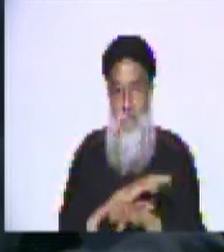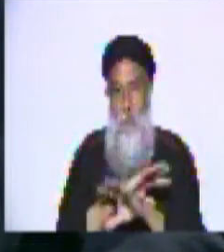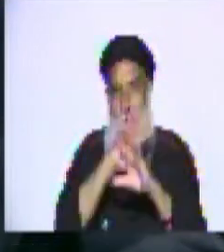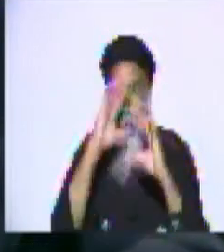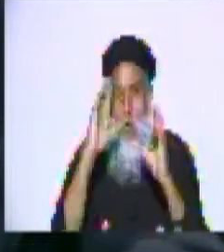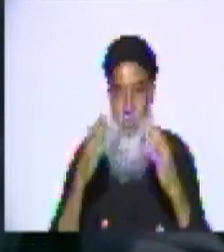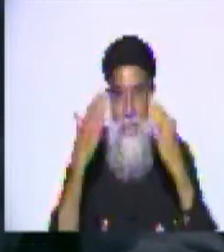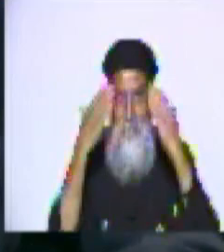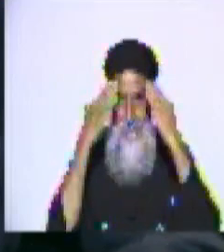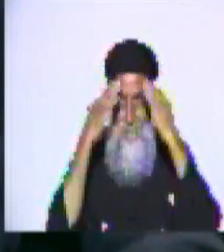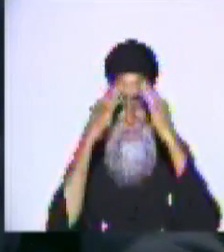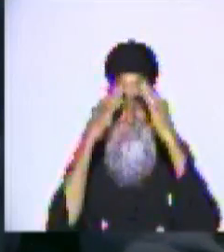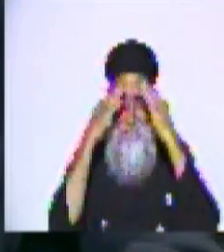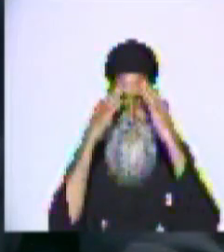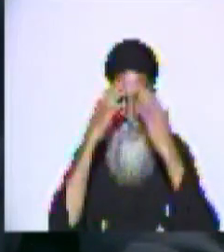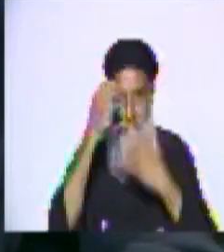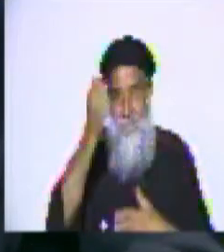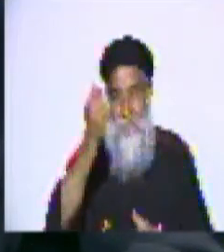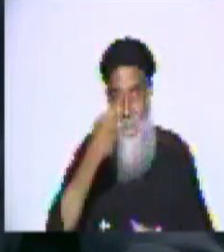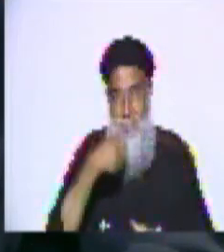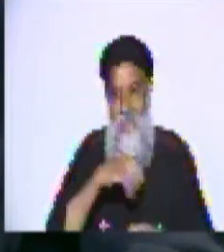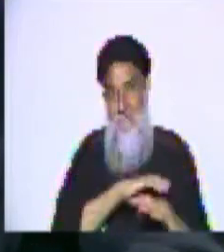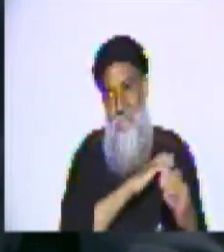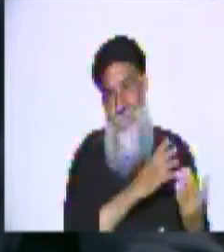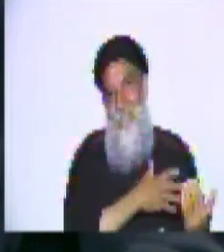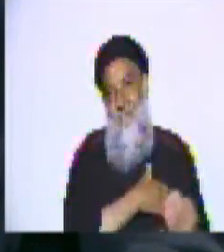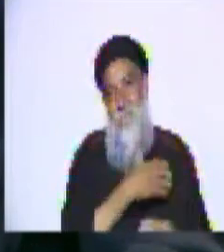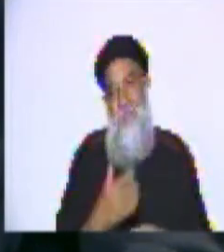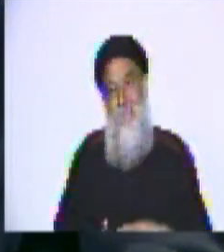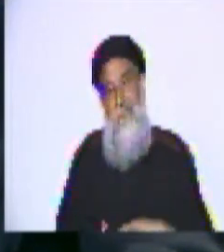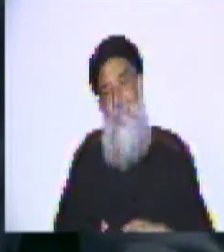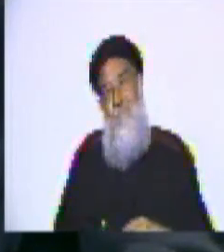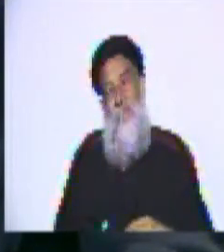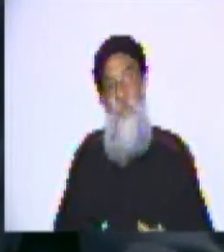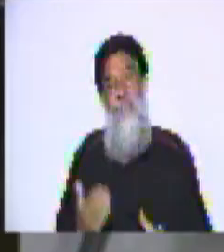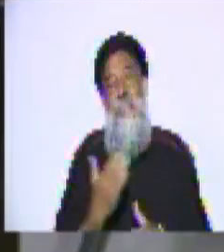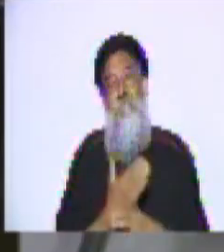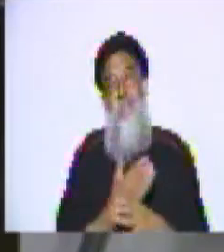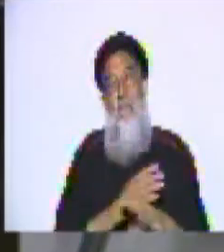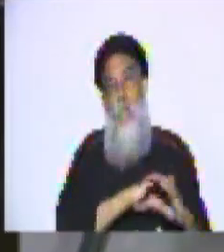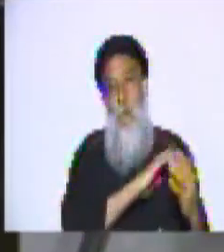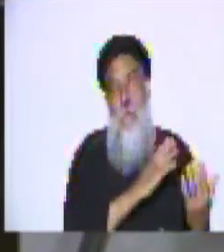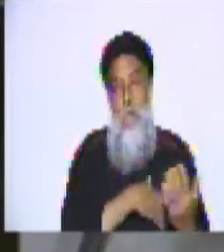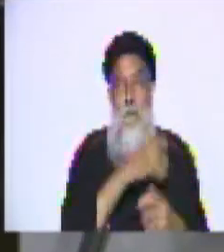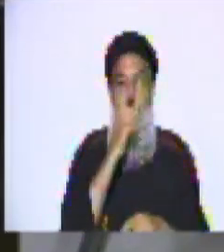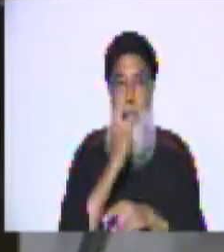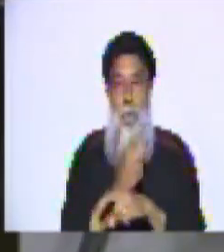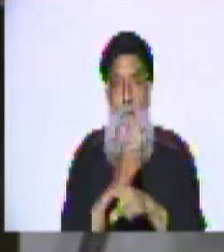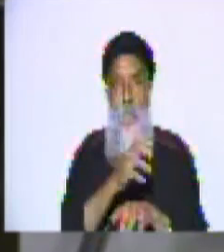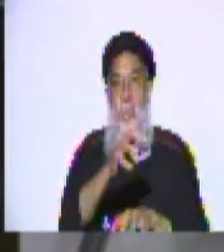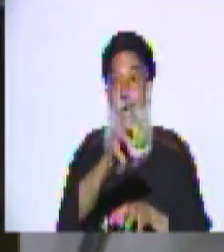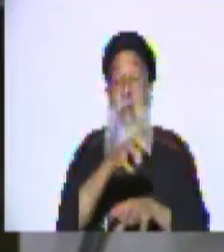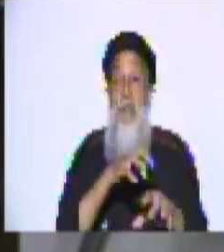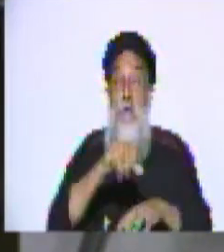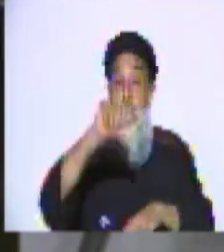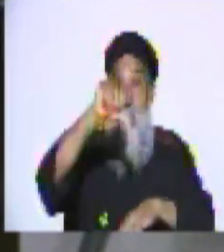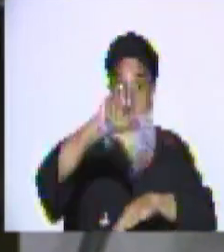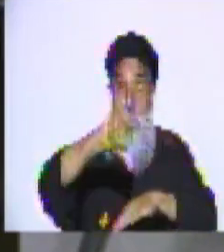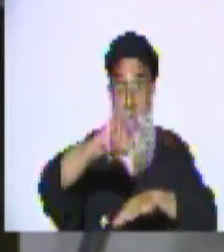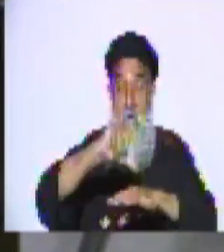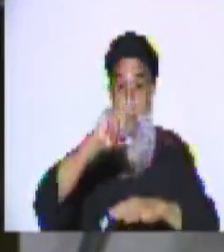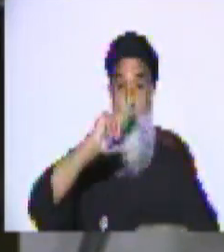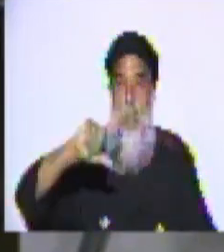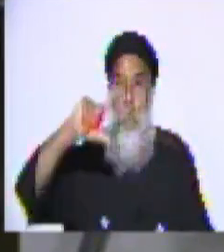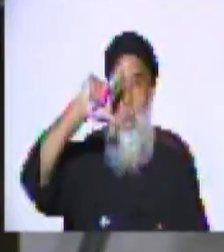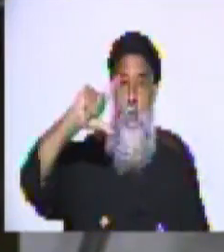كل الشكر طبعا، هو اللي سلمنا الإيمان. ده صحيح. ولذلك ماري مرقس يعني له مكانة